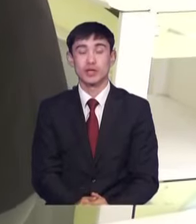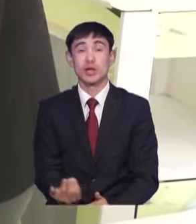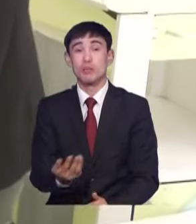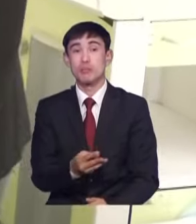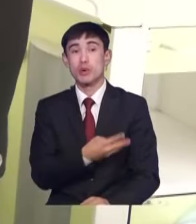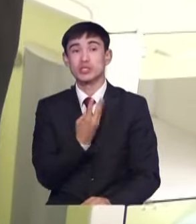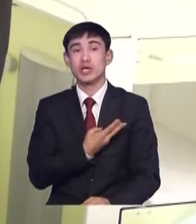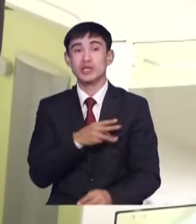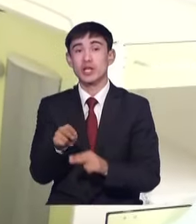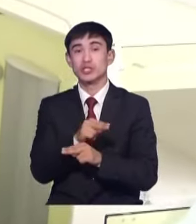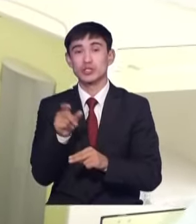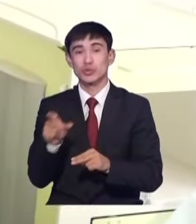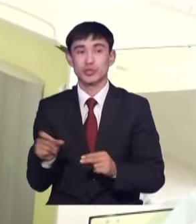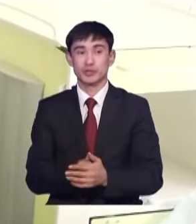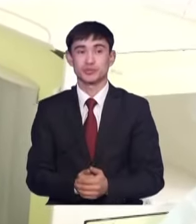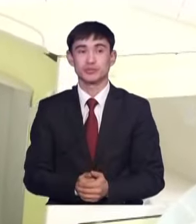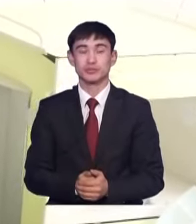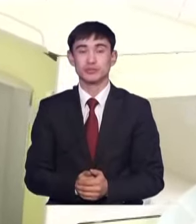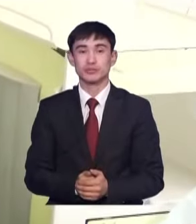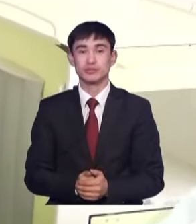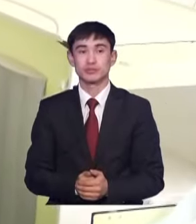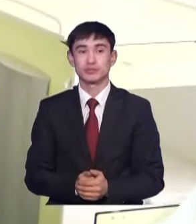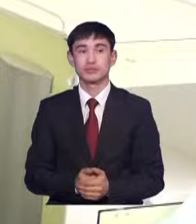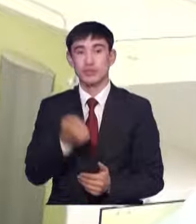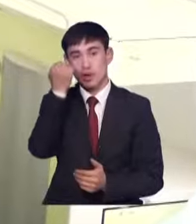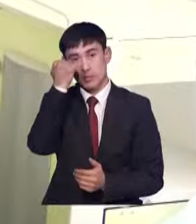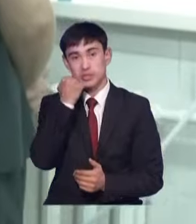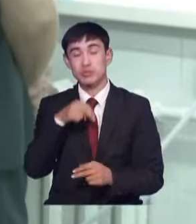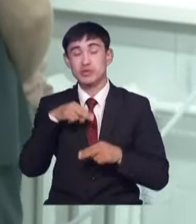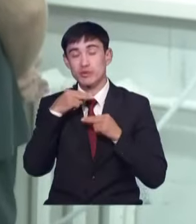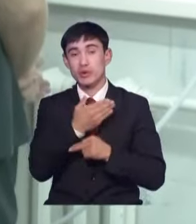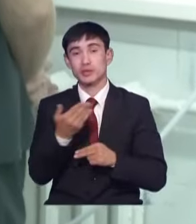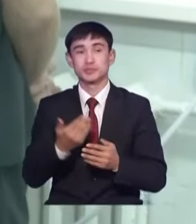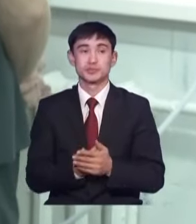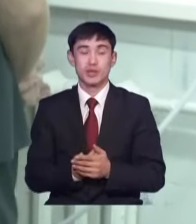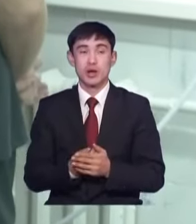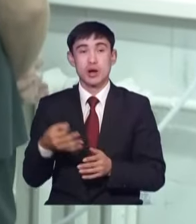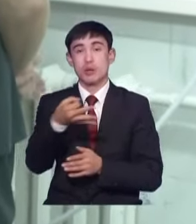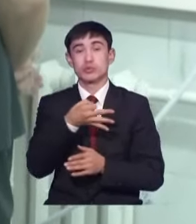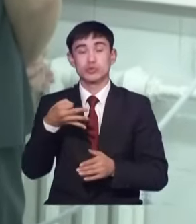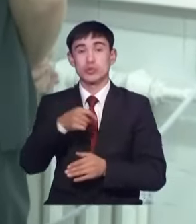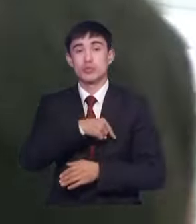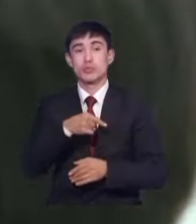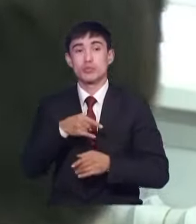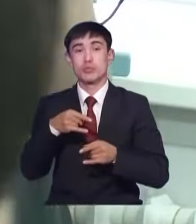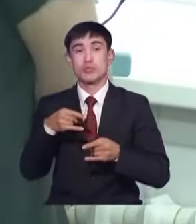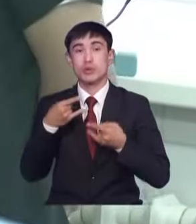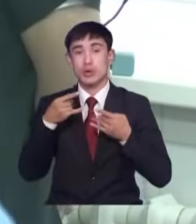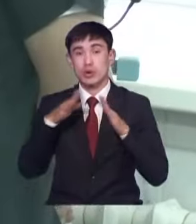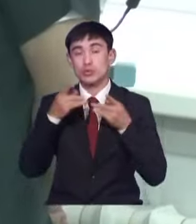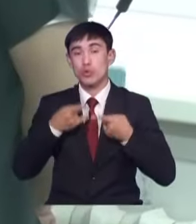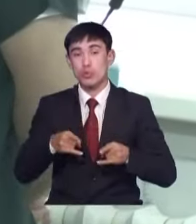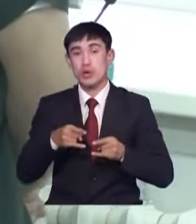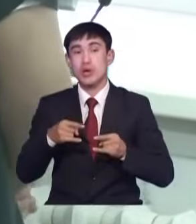людей всё Мы Лем всё будем стараться Спасибо за внимание с начала года в областном перинатальном центре появились на свет